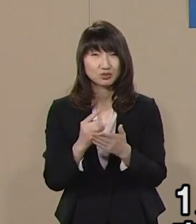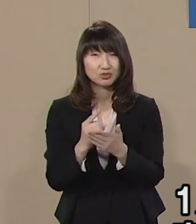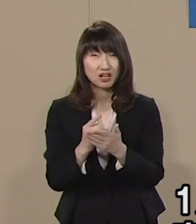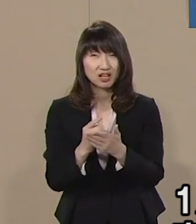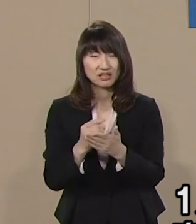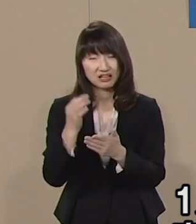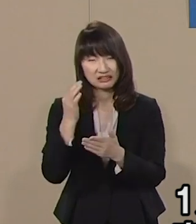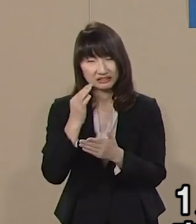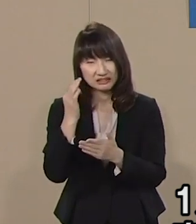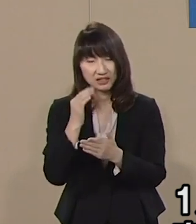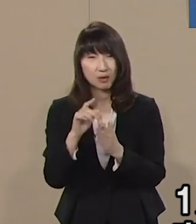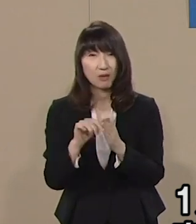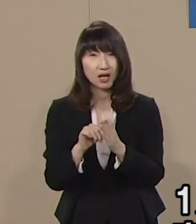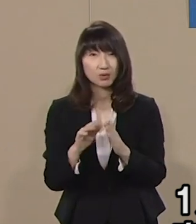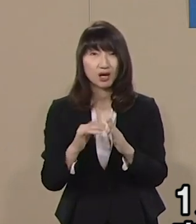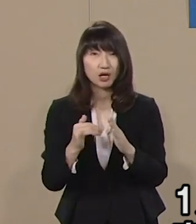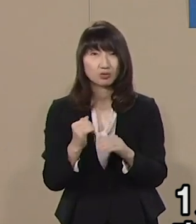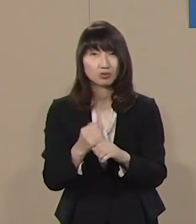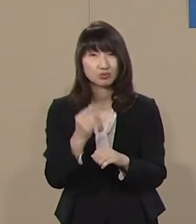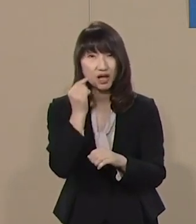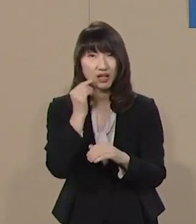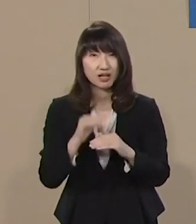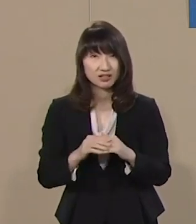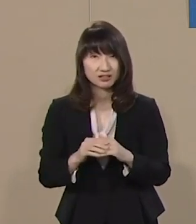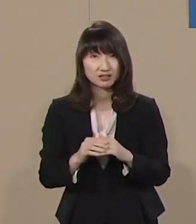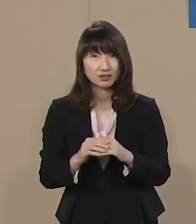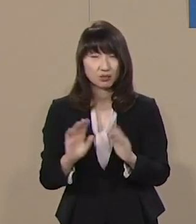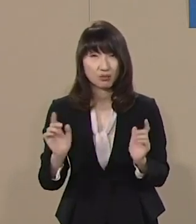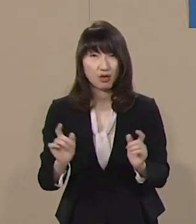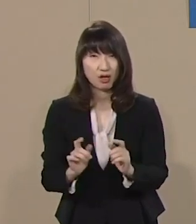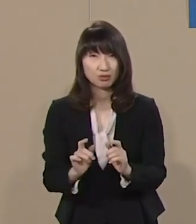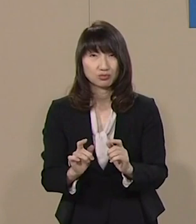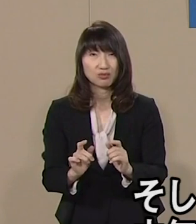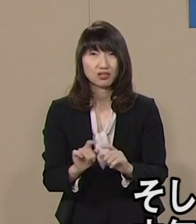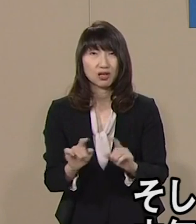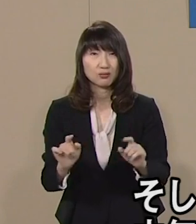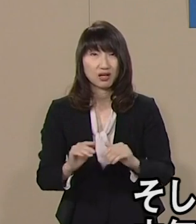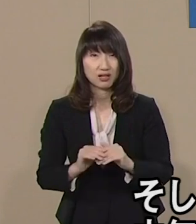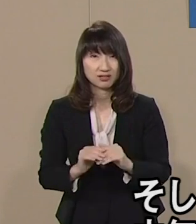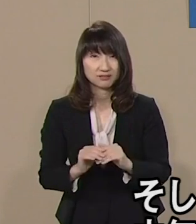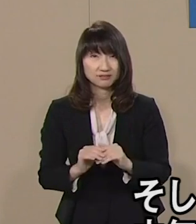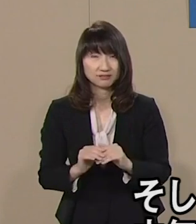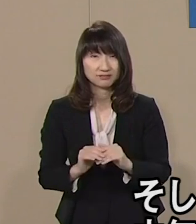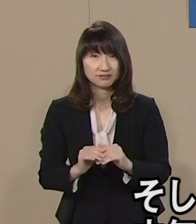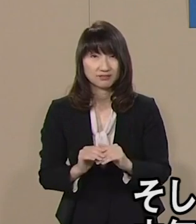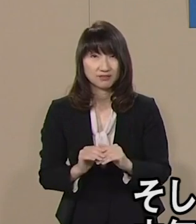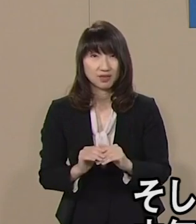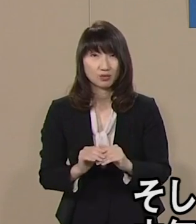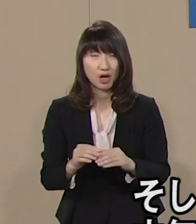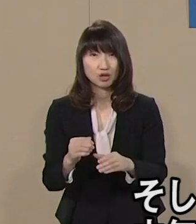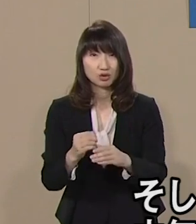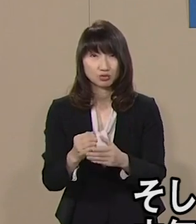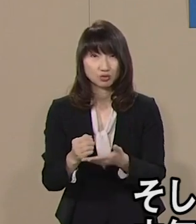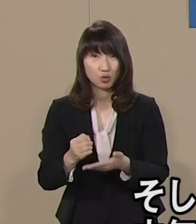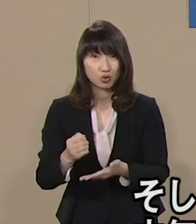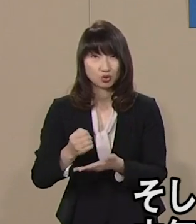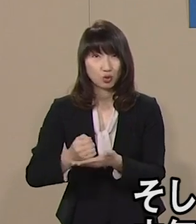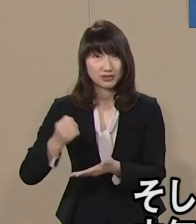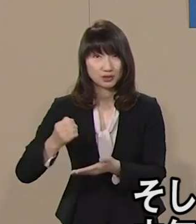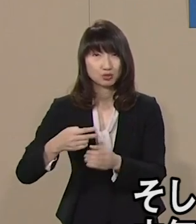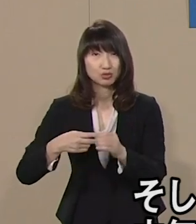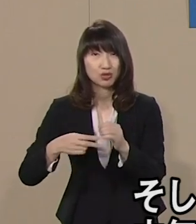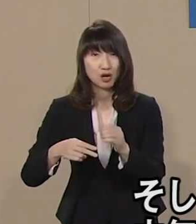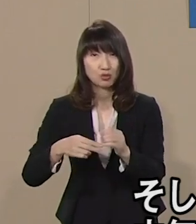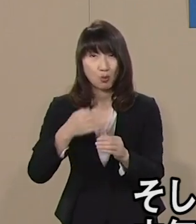精一杯では家族などを持てない少子化加速するのみそしてもう一つ貯蓄ゼロの若年から中年